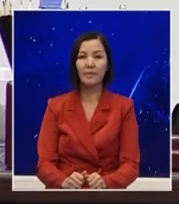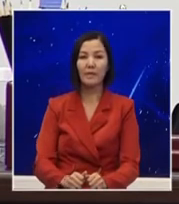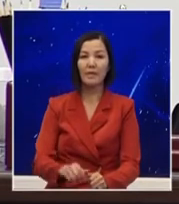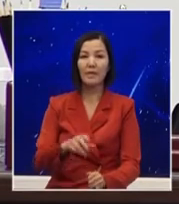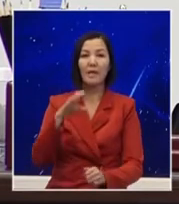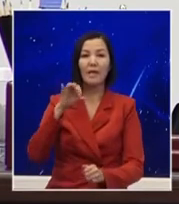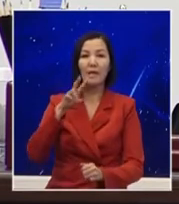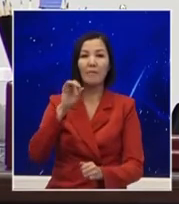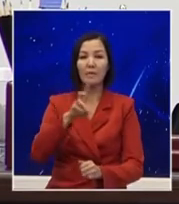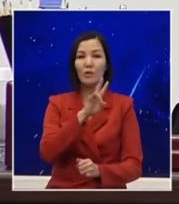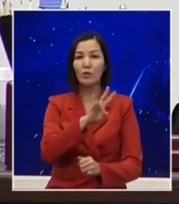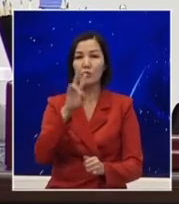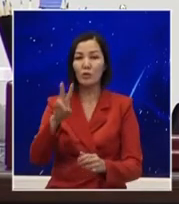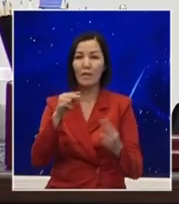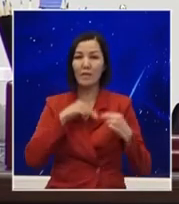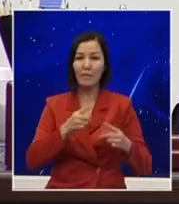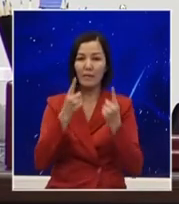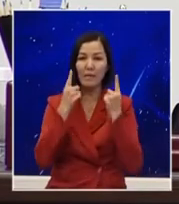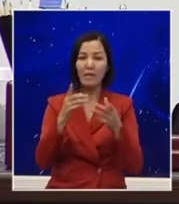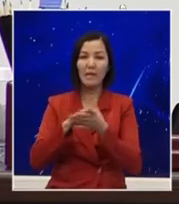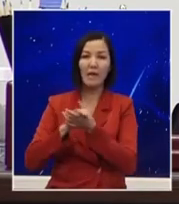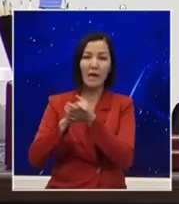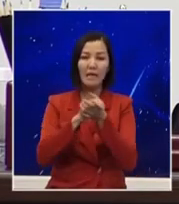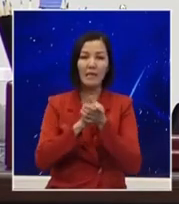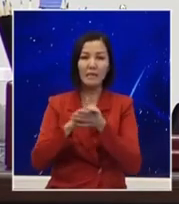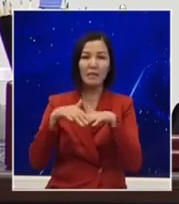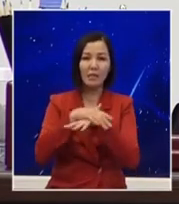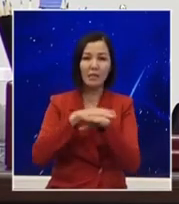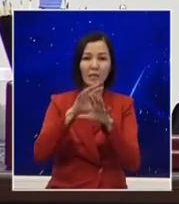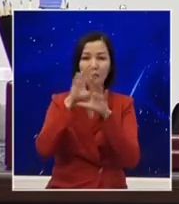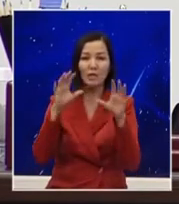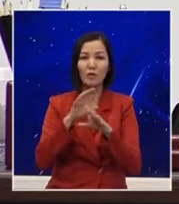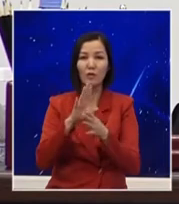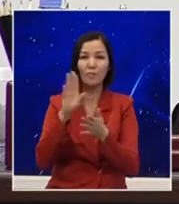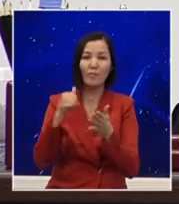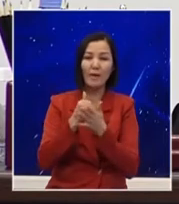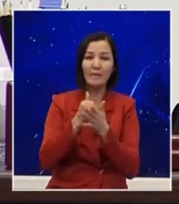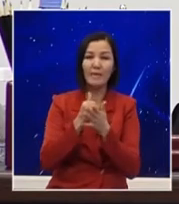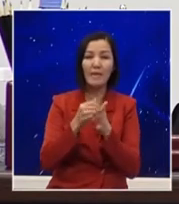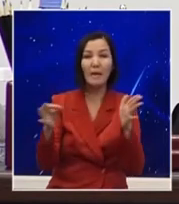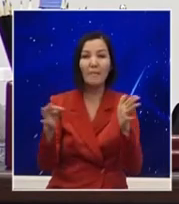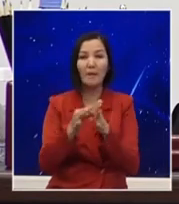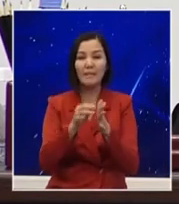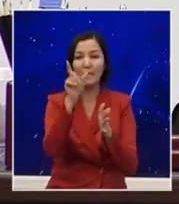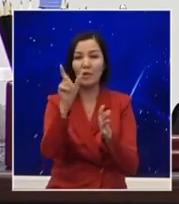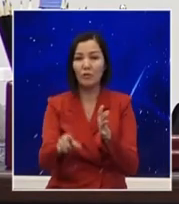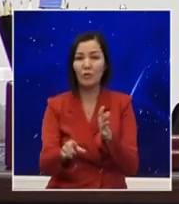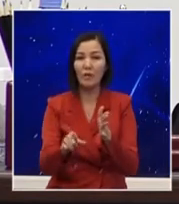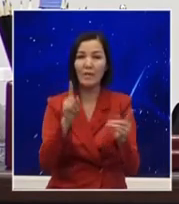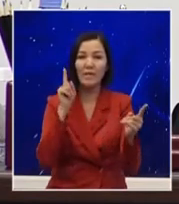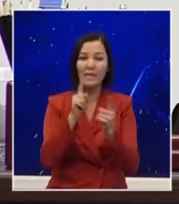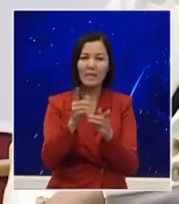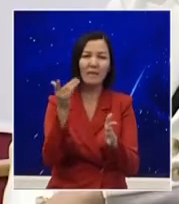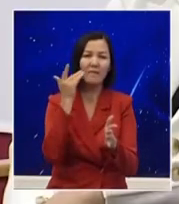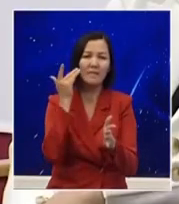Елбасының еңбегі ерен, елдің бүтіндігі, халықтың тыныштығы үшін басын бәйгеге тіккен мақсаткер тұлға кездескен сайын